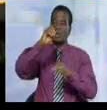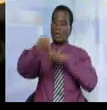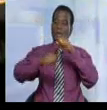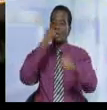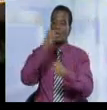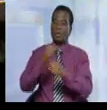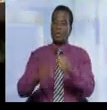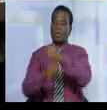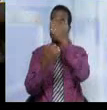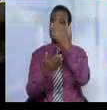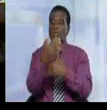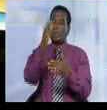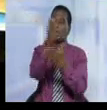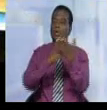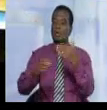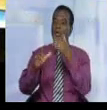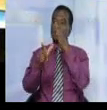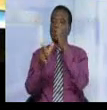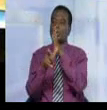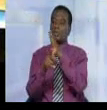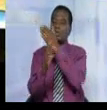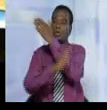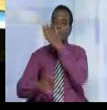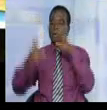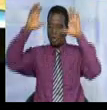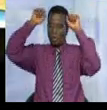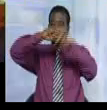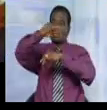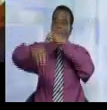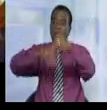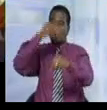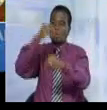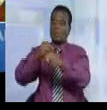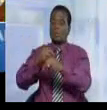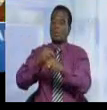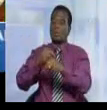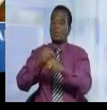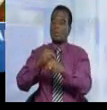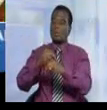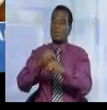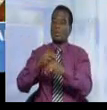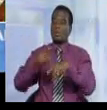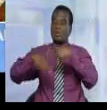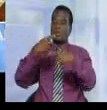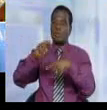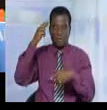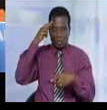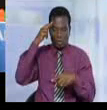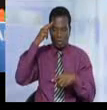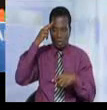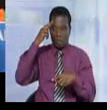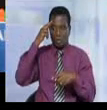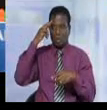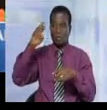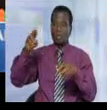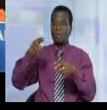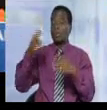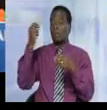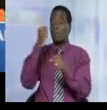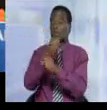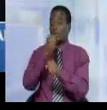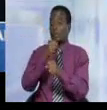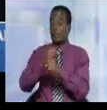ivoiriens, soutenus par certains de la sous-région et la présidente mondiale, Chiaria Milani, vont réfléchir au rôle des Jessies